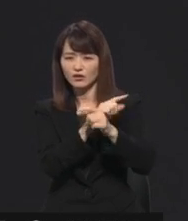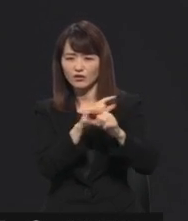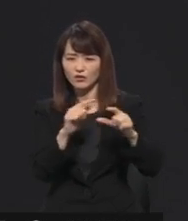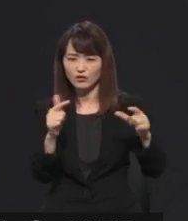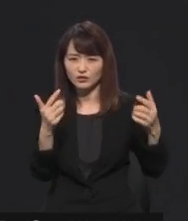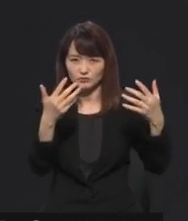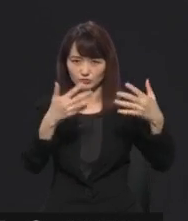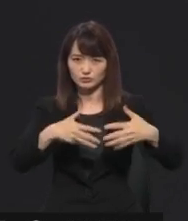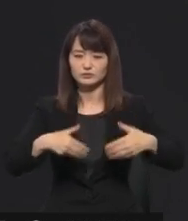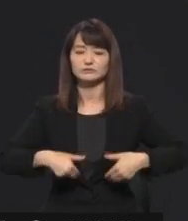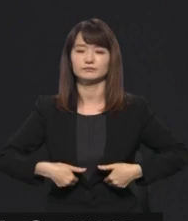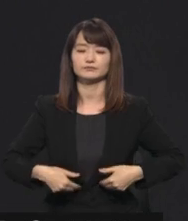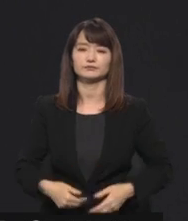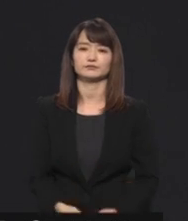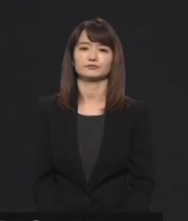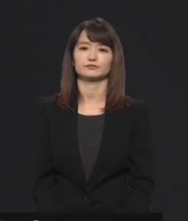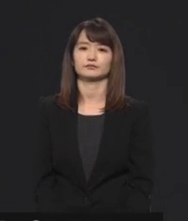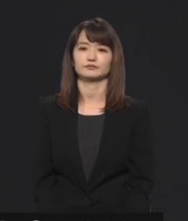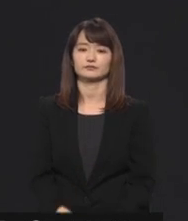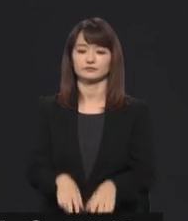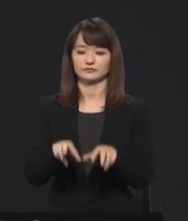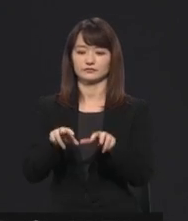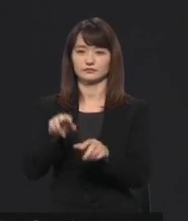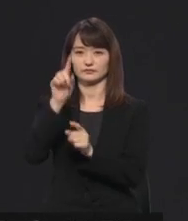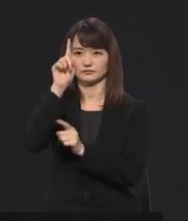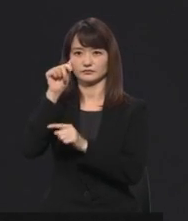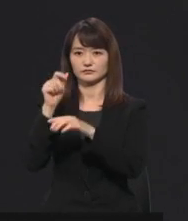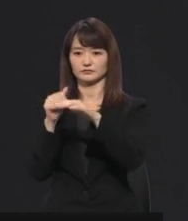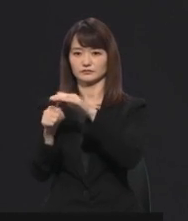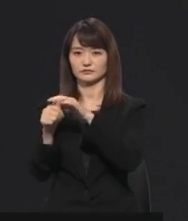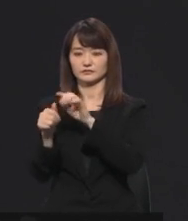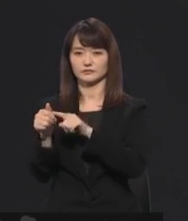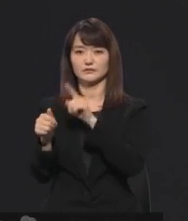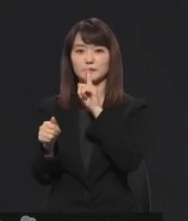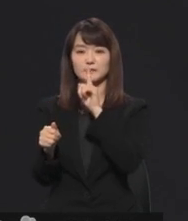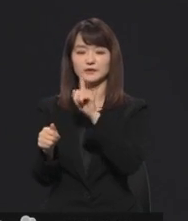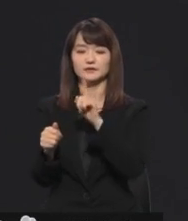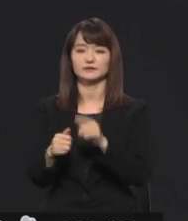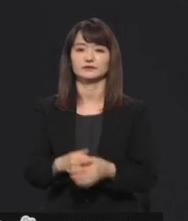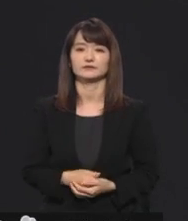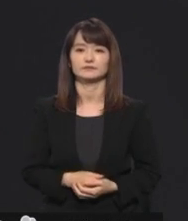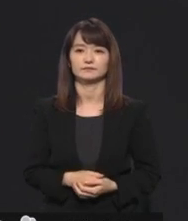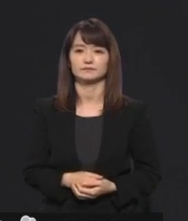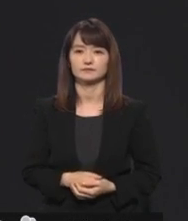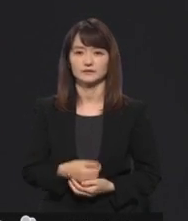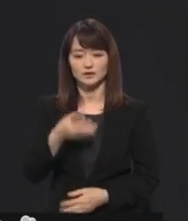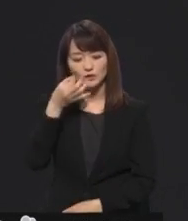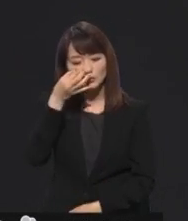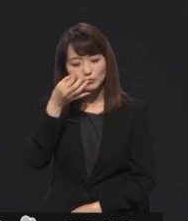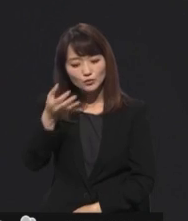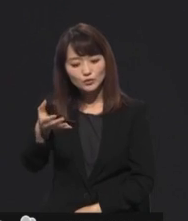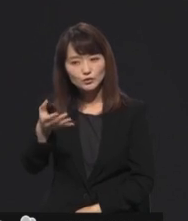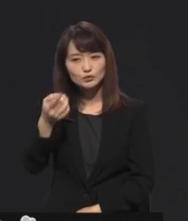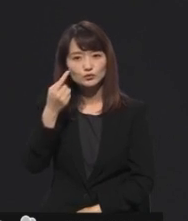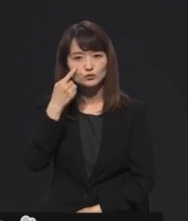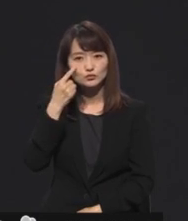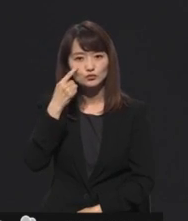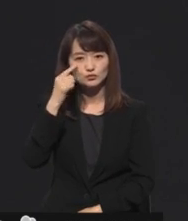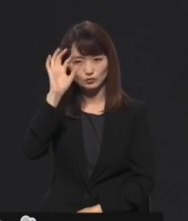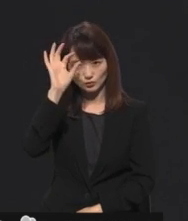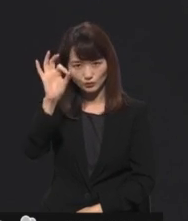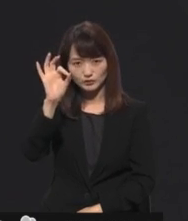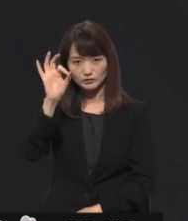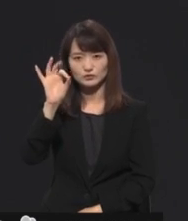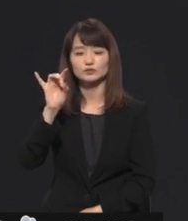겁니다 그 지금은 이주석 전 대표가 주장하고 있는바 하나가 나와 있는 것인데 그게 보여지는 여러 관점이 중에 하날 이용 이라는